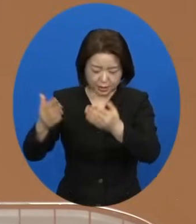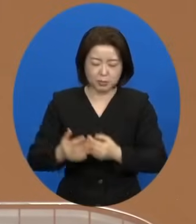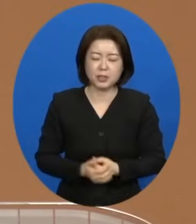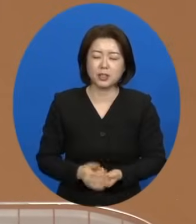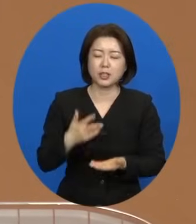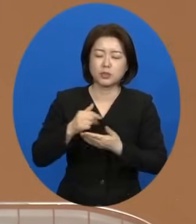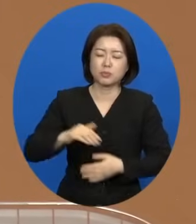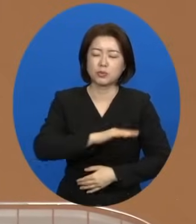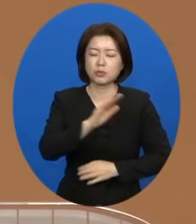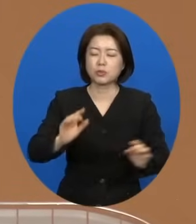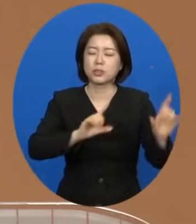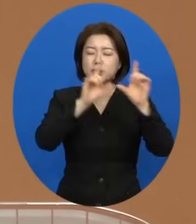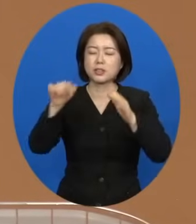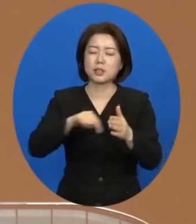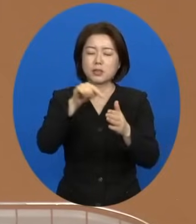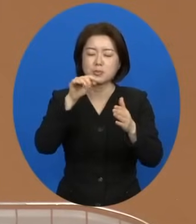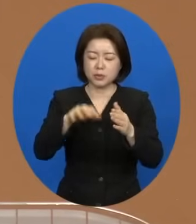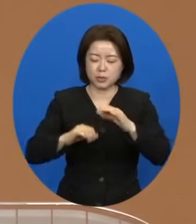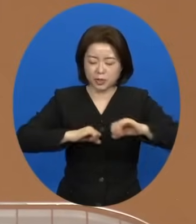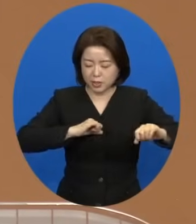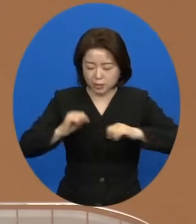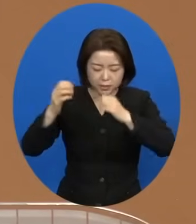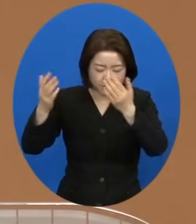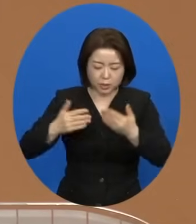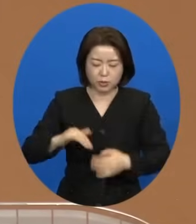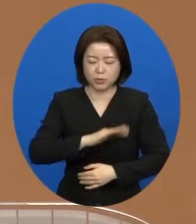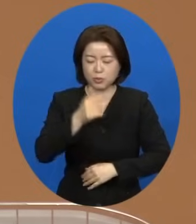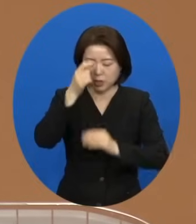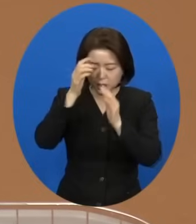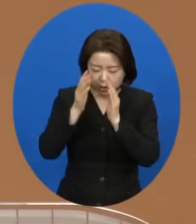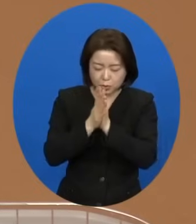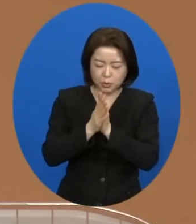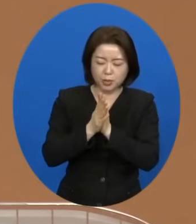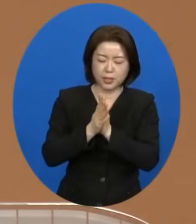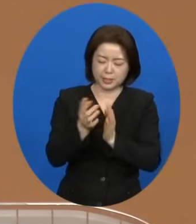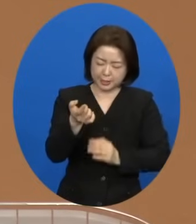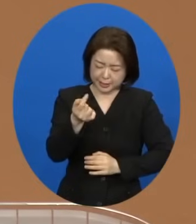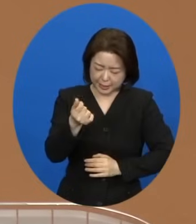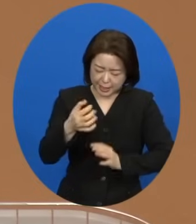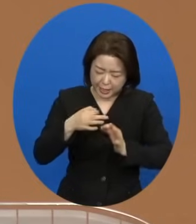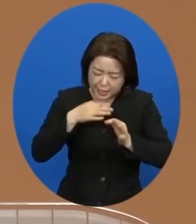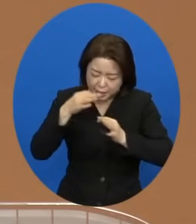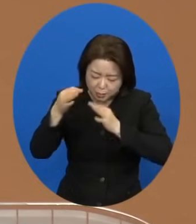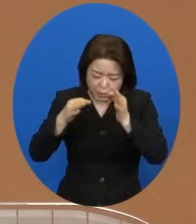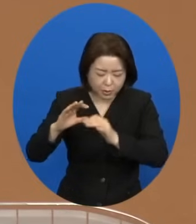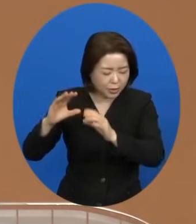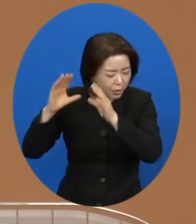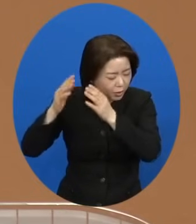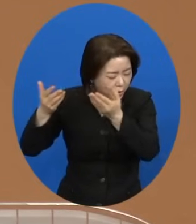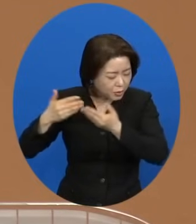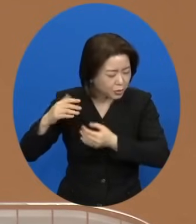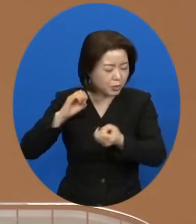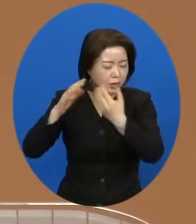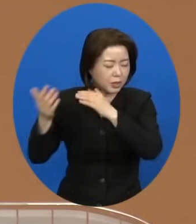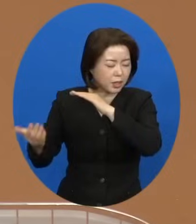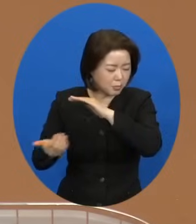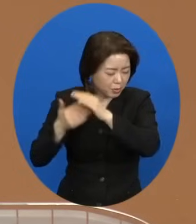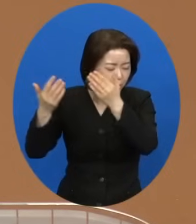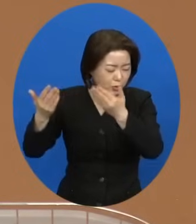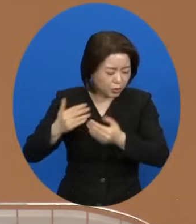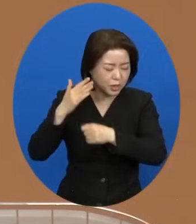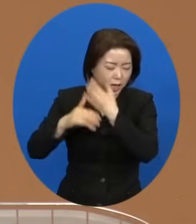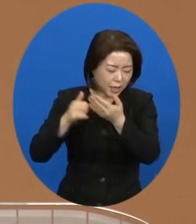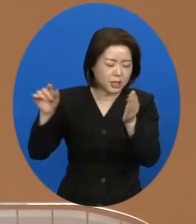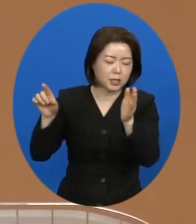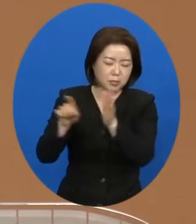사 역사하시고 또 우리의 기도의 신 소리에도 기르시며 응답하시는 하나님이심을 믿고